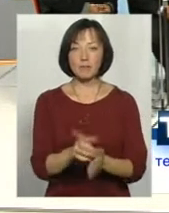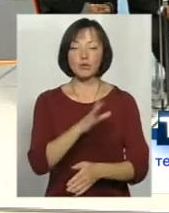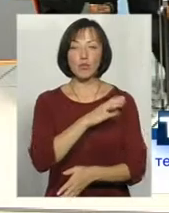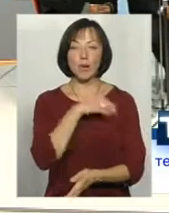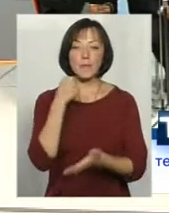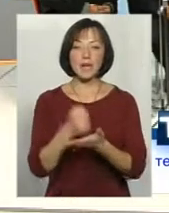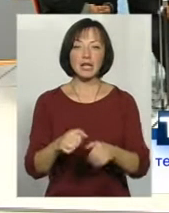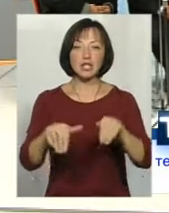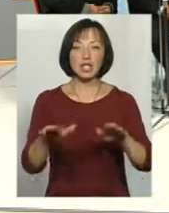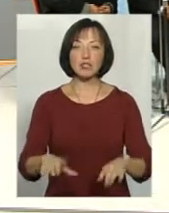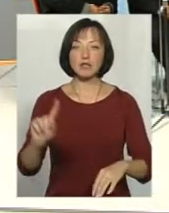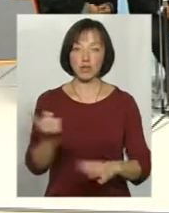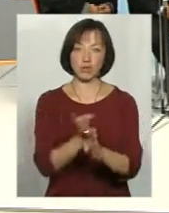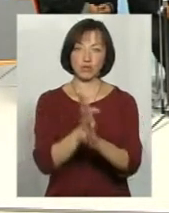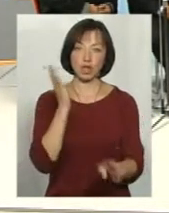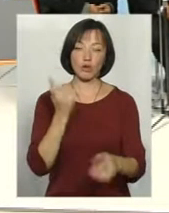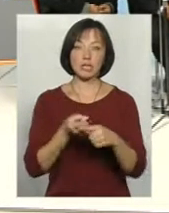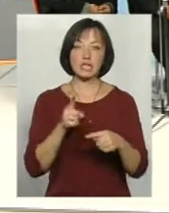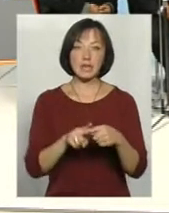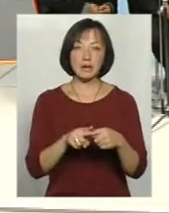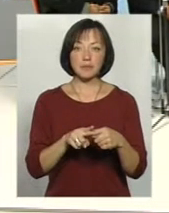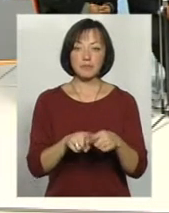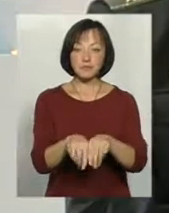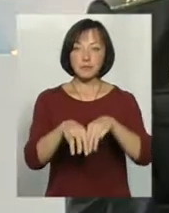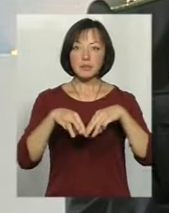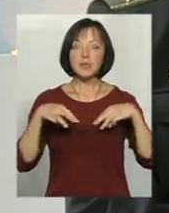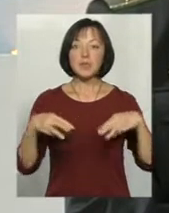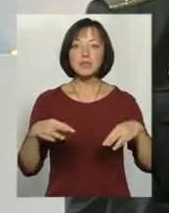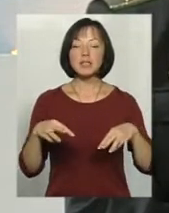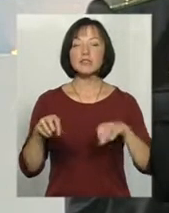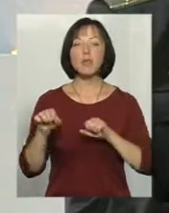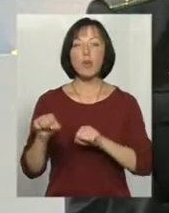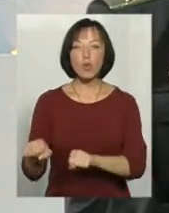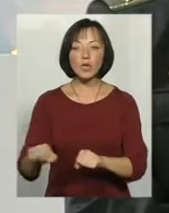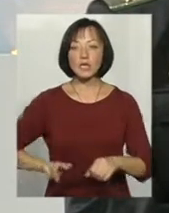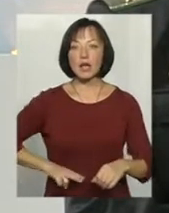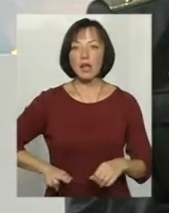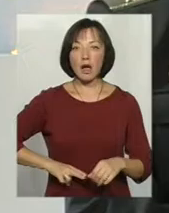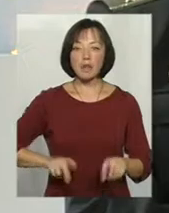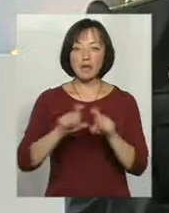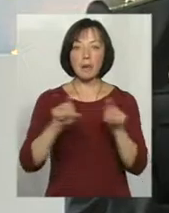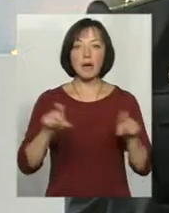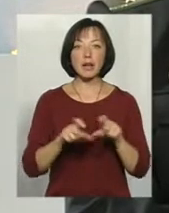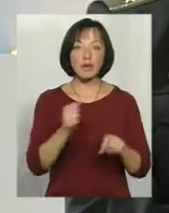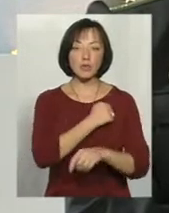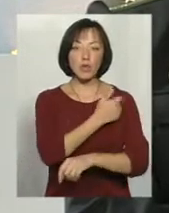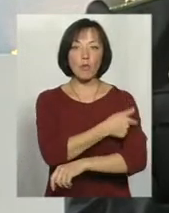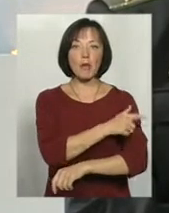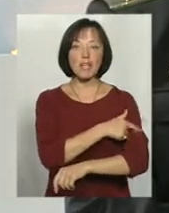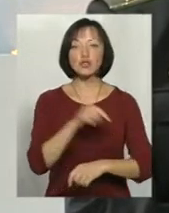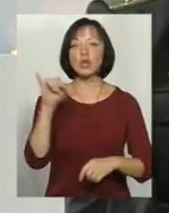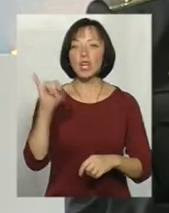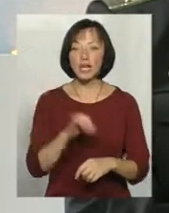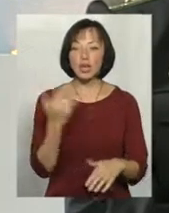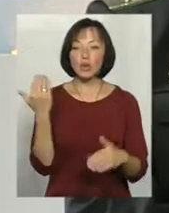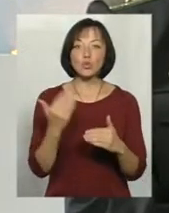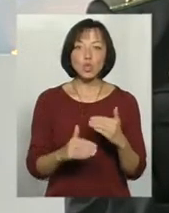прийнято рішення, в першу чергу, це, звичайно, міністрами оборони, директорами департаменту військово-медичного, і